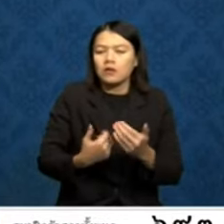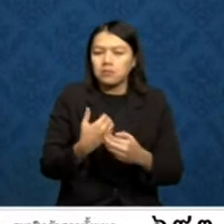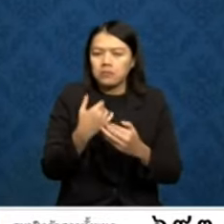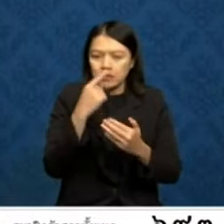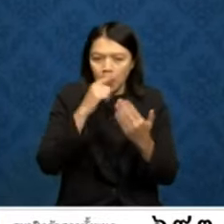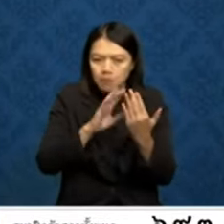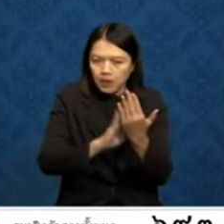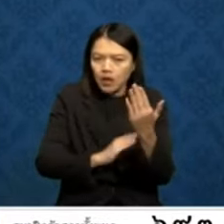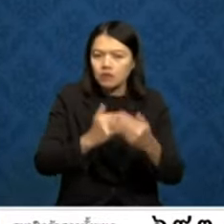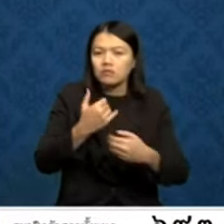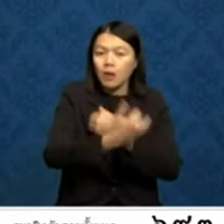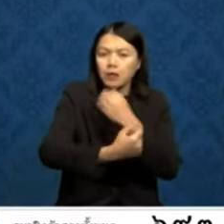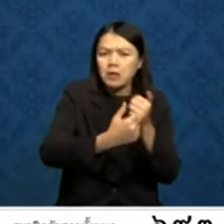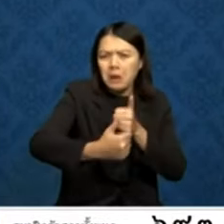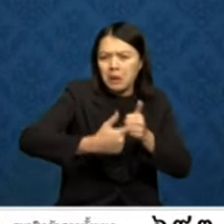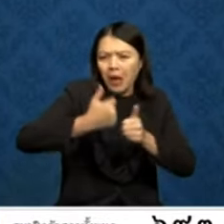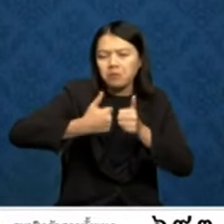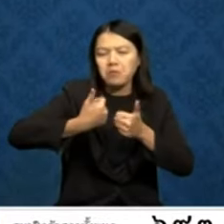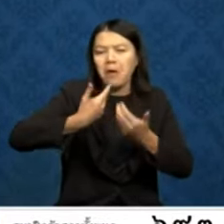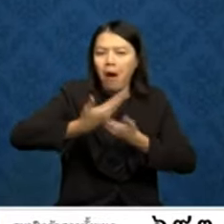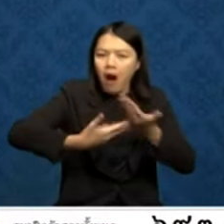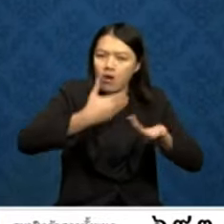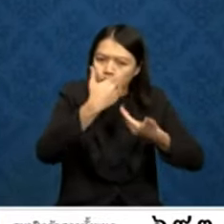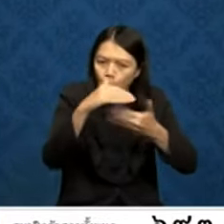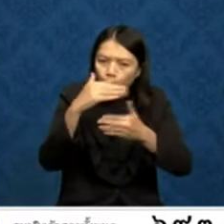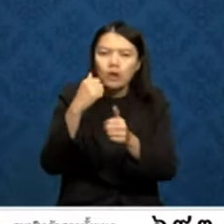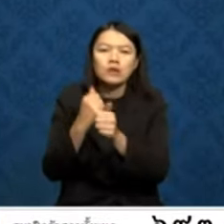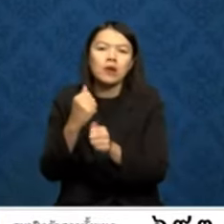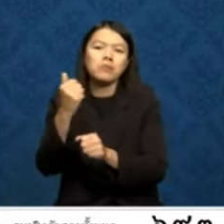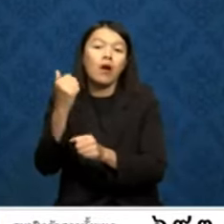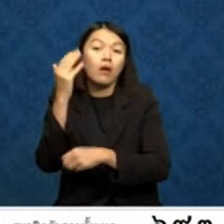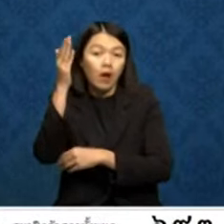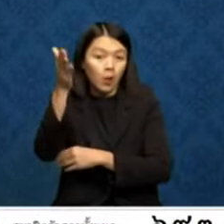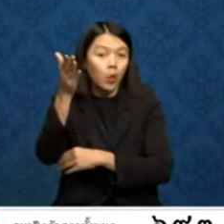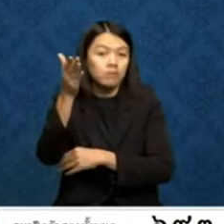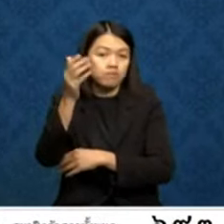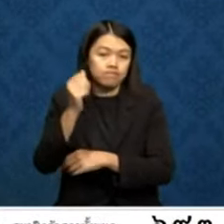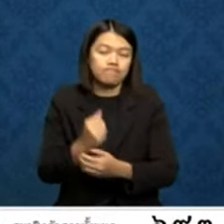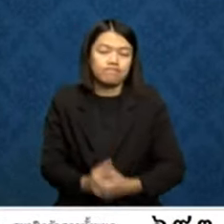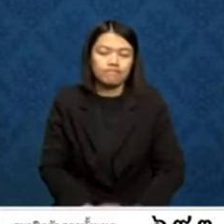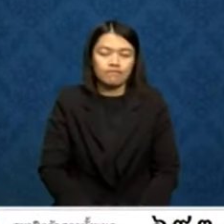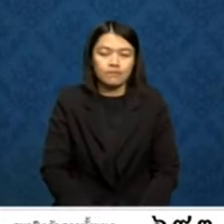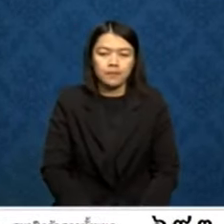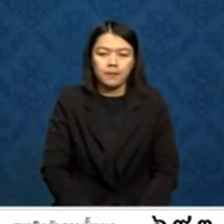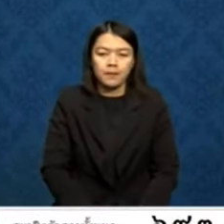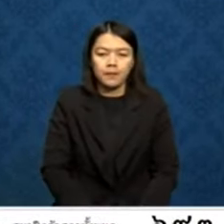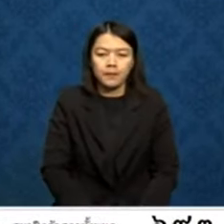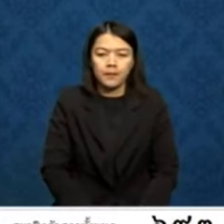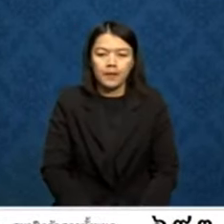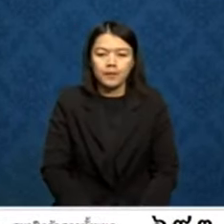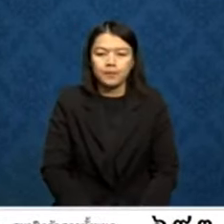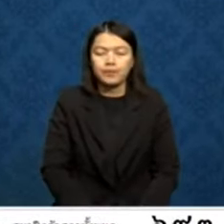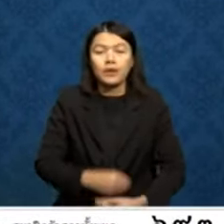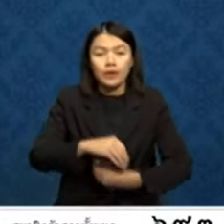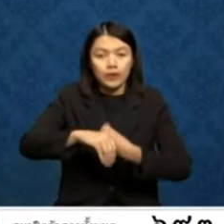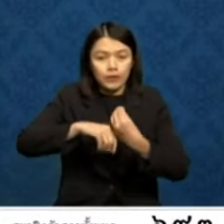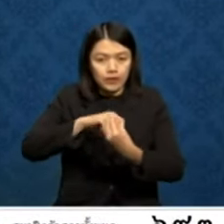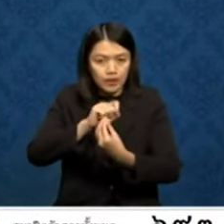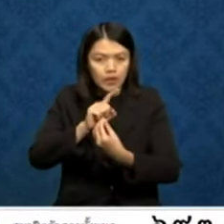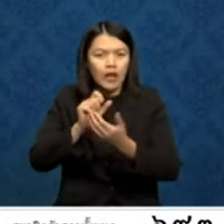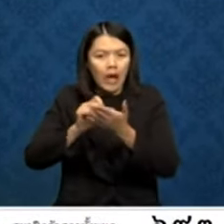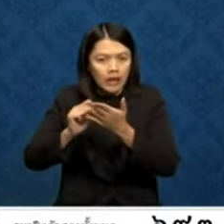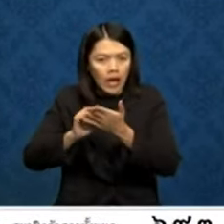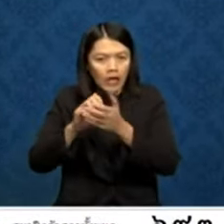เพื่อวางรากฐานสู่การพัฒนาประเทศในอนาคตโดยปรับโครงสร้างของเศรษฐกิจ